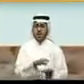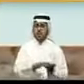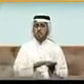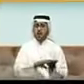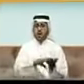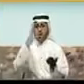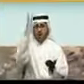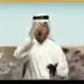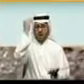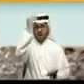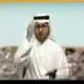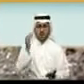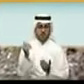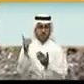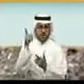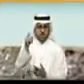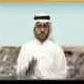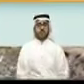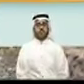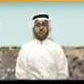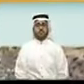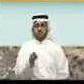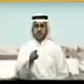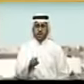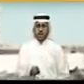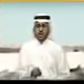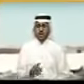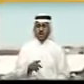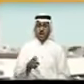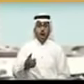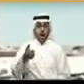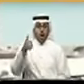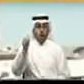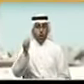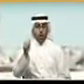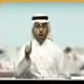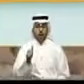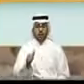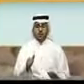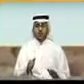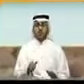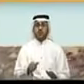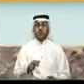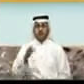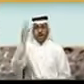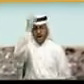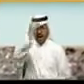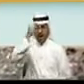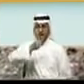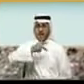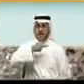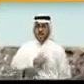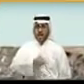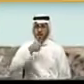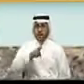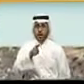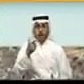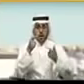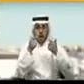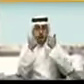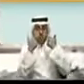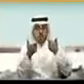الجرحى والمصابين. ووقع الاعتداء غداة تحذير وجهته حركة طالبان للمرشحين للانسحاب